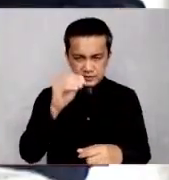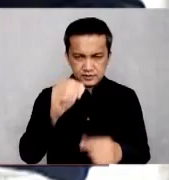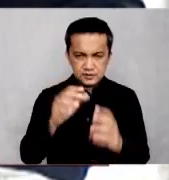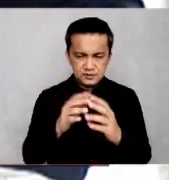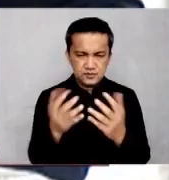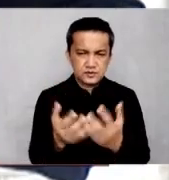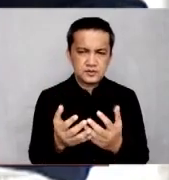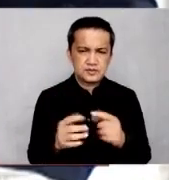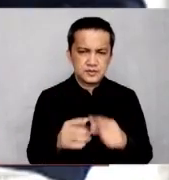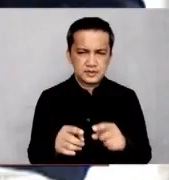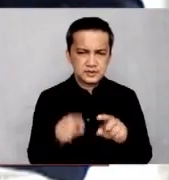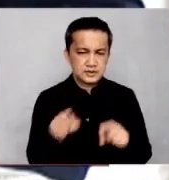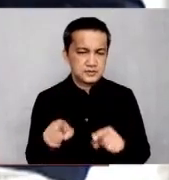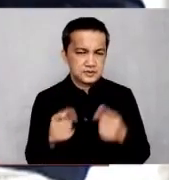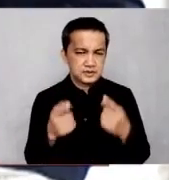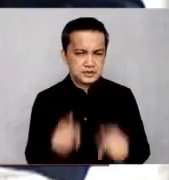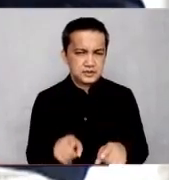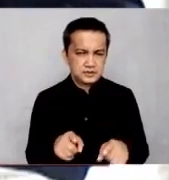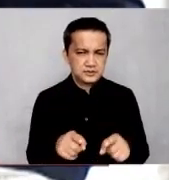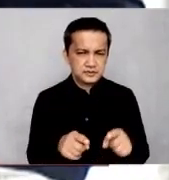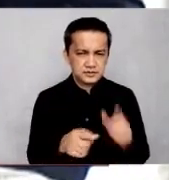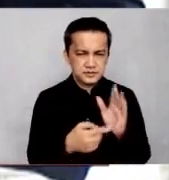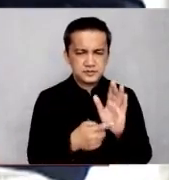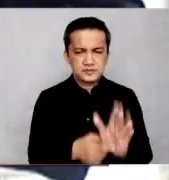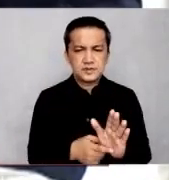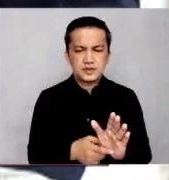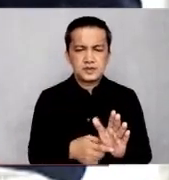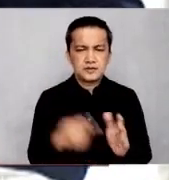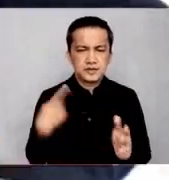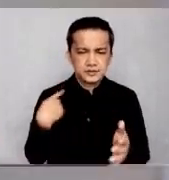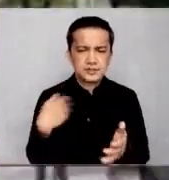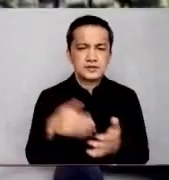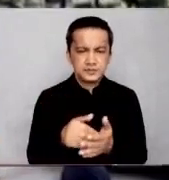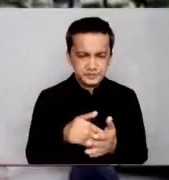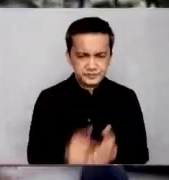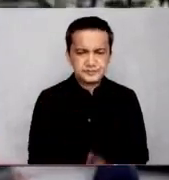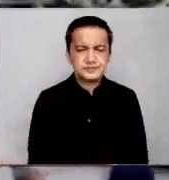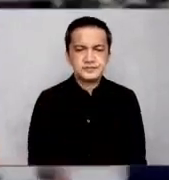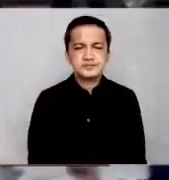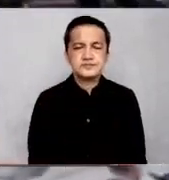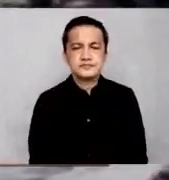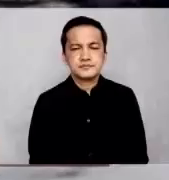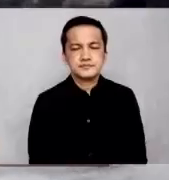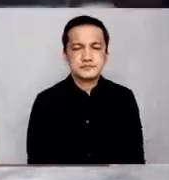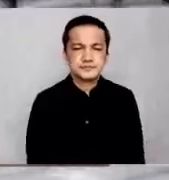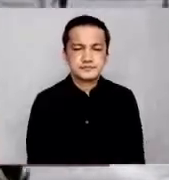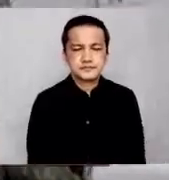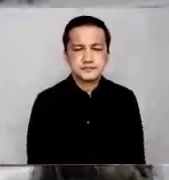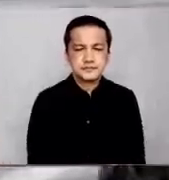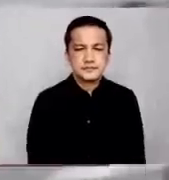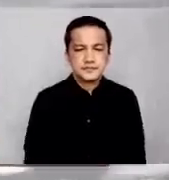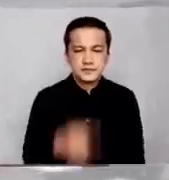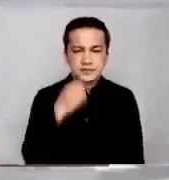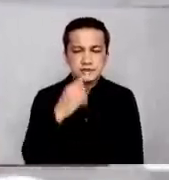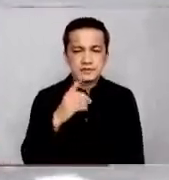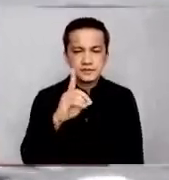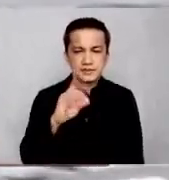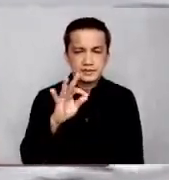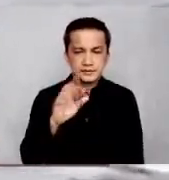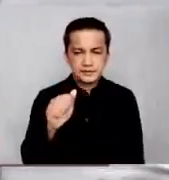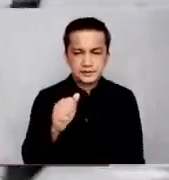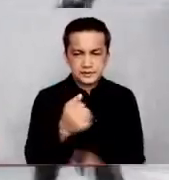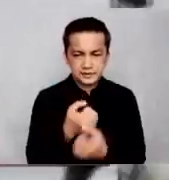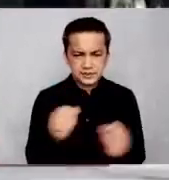sa pangyayaring ito, naipakita na meron siyang kahinaan. Ayon sa Department of Foreign Affairs, ligtas at wala